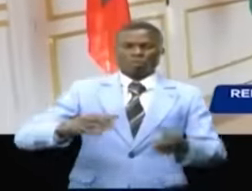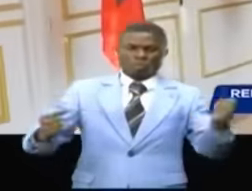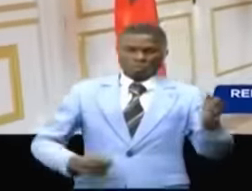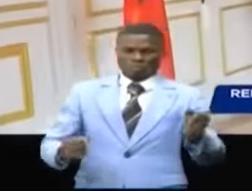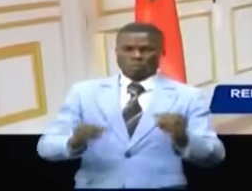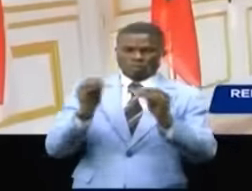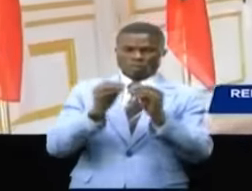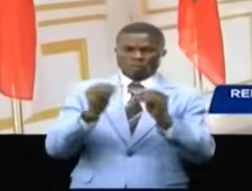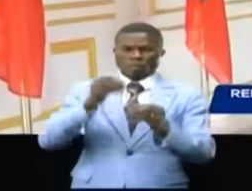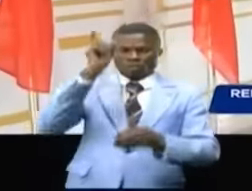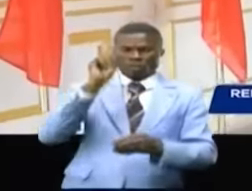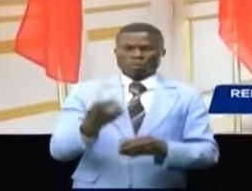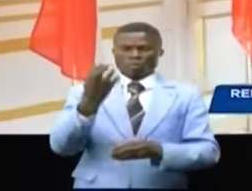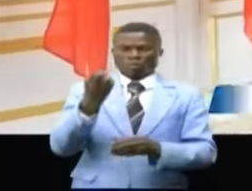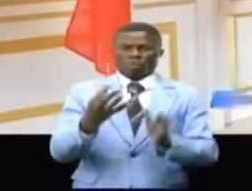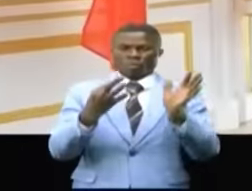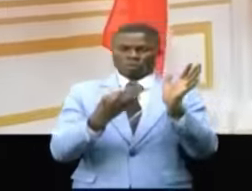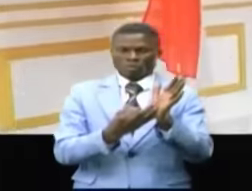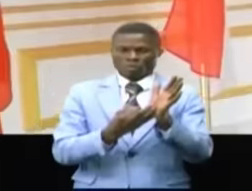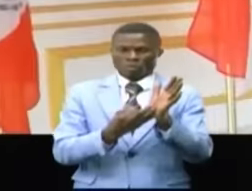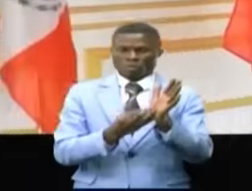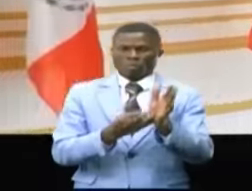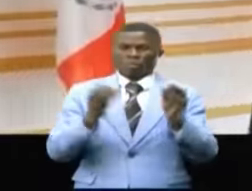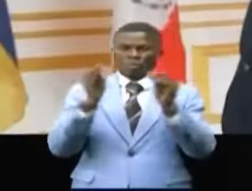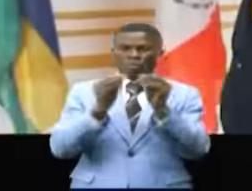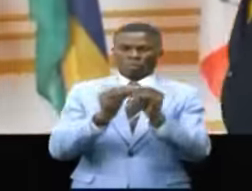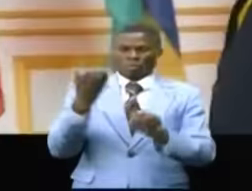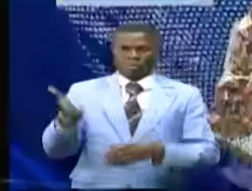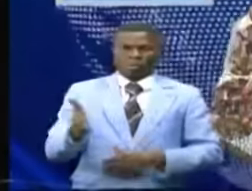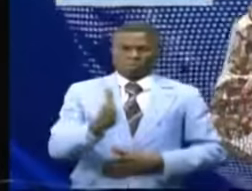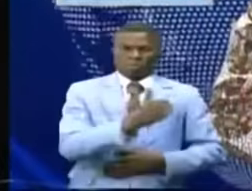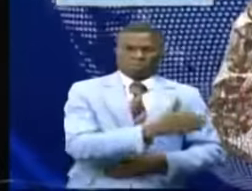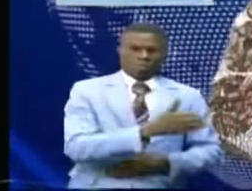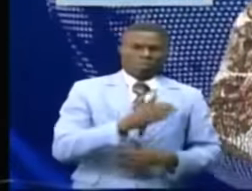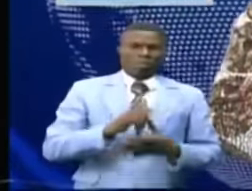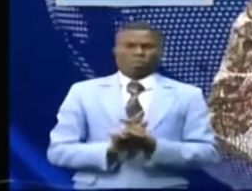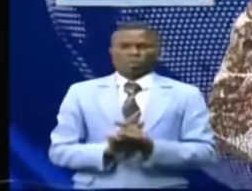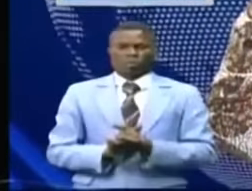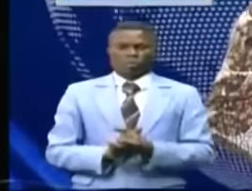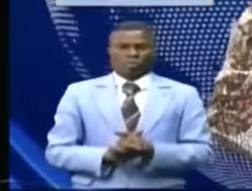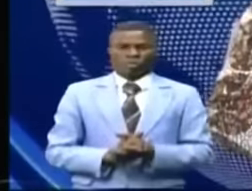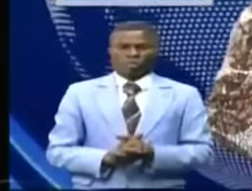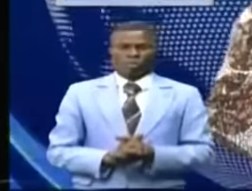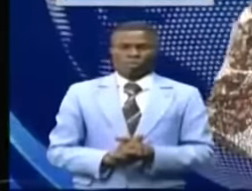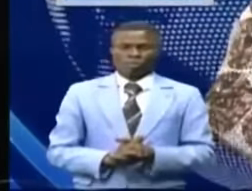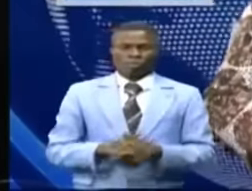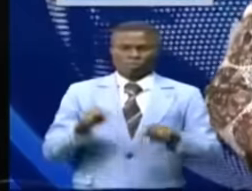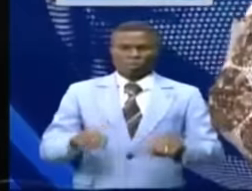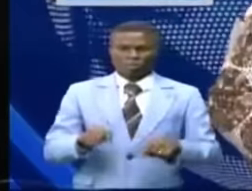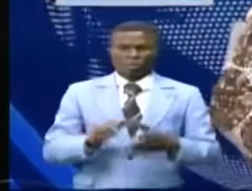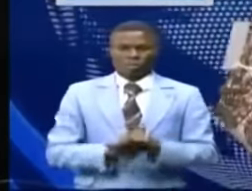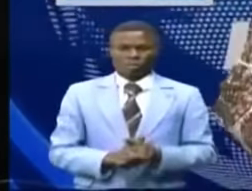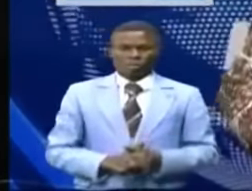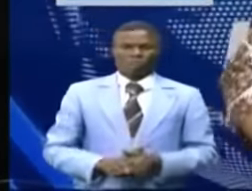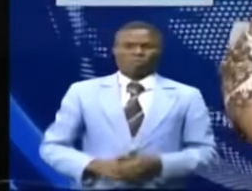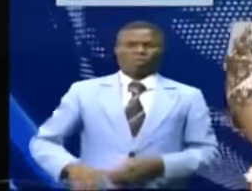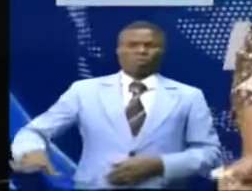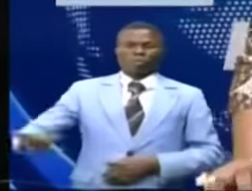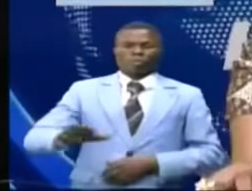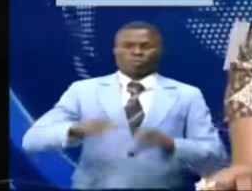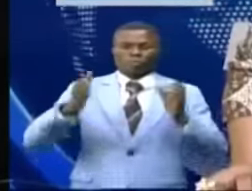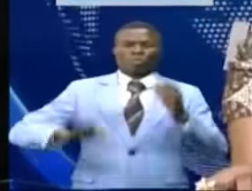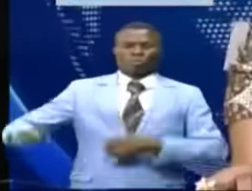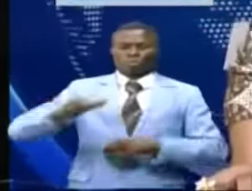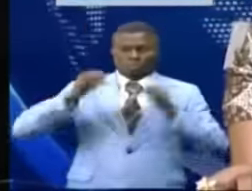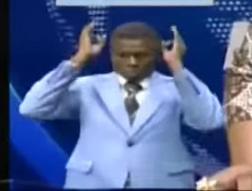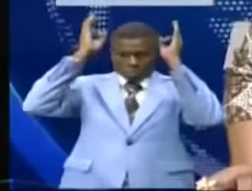cette 147e Assemblée de l'Union interparlementaire. Quittons Luanda pour Goiânia, au centre du Brésil, où